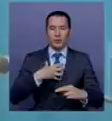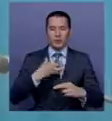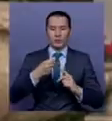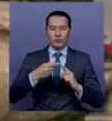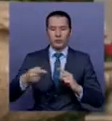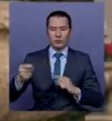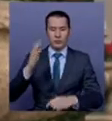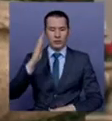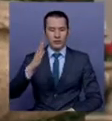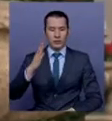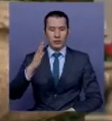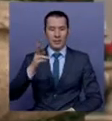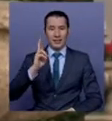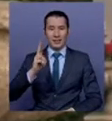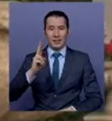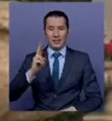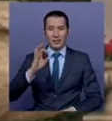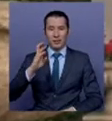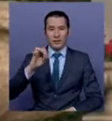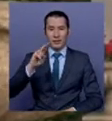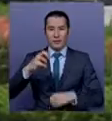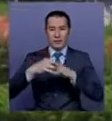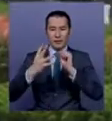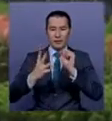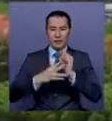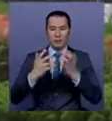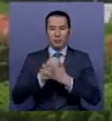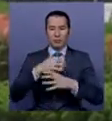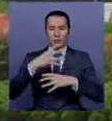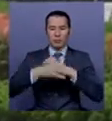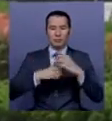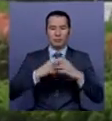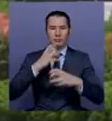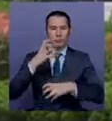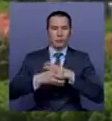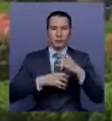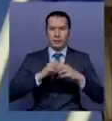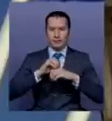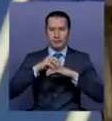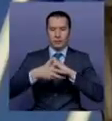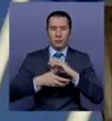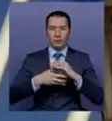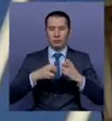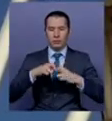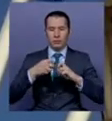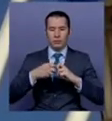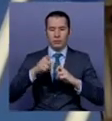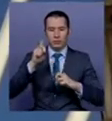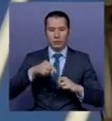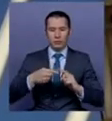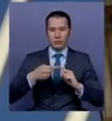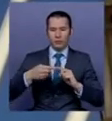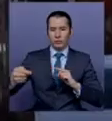айналды. Коронавирус пандемиясы әлемдік рецессияның басталуына себеп болды. Тіпті ұзаққа созылатын